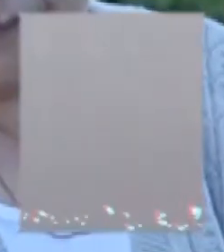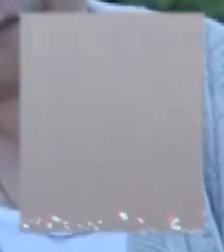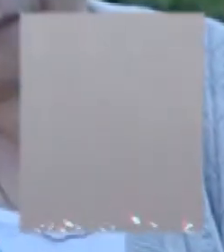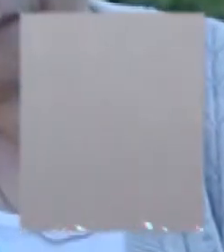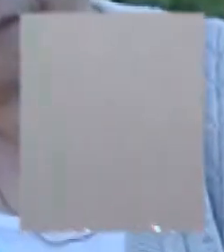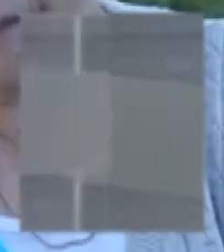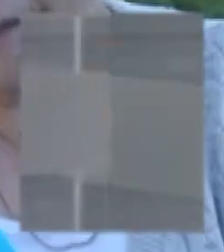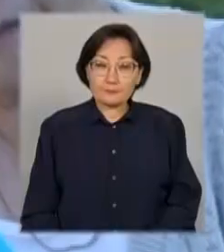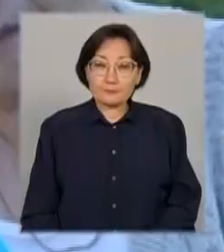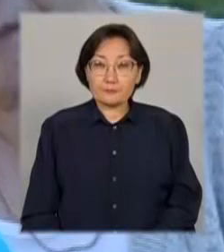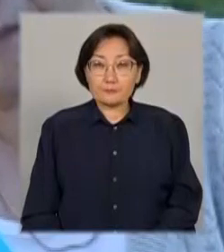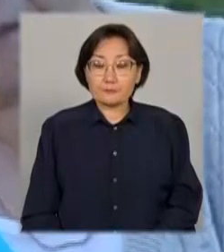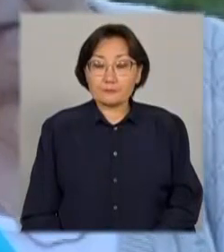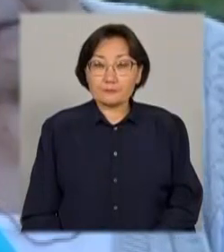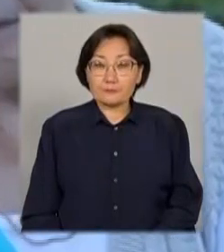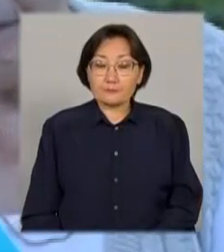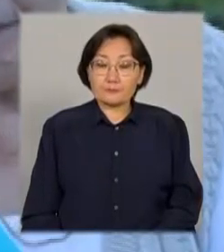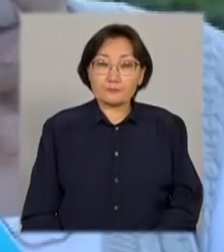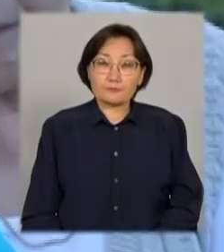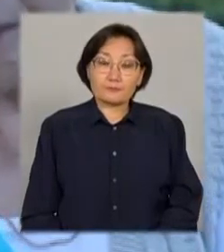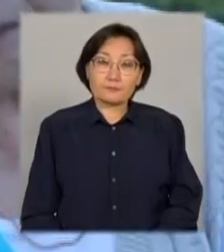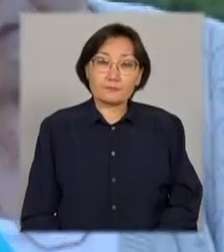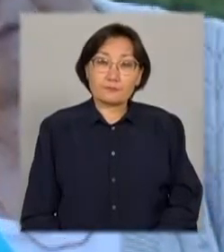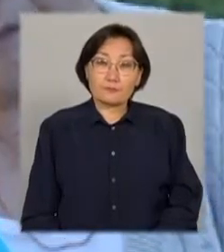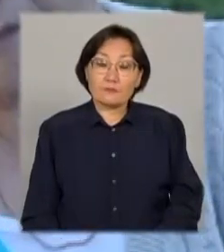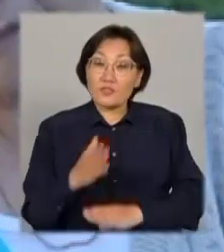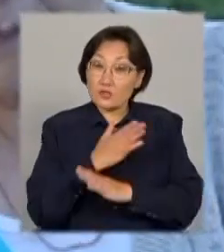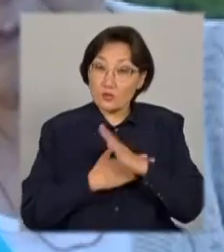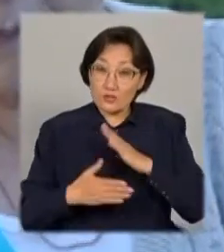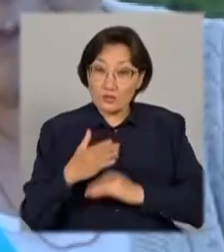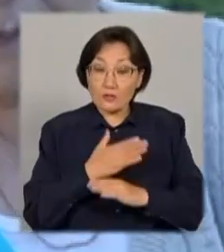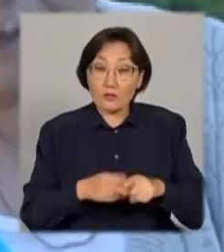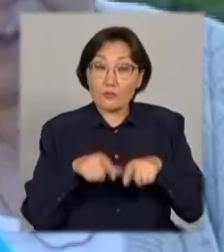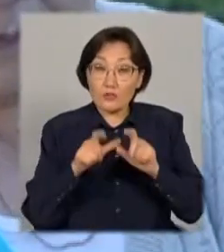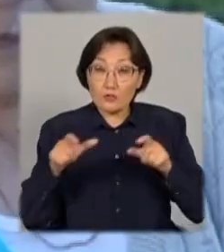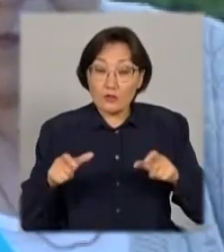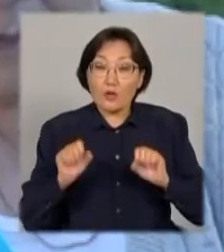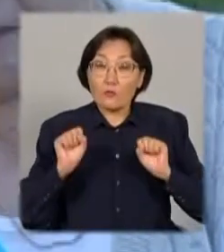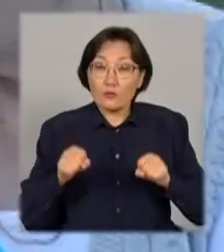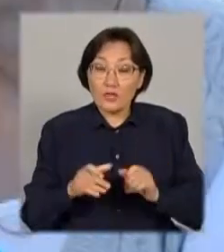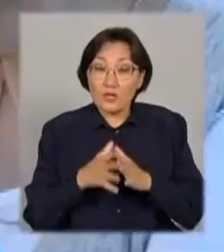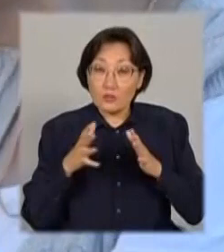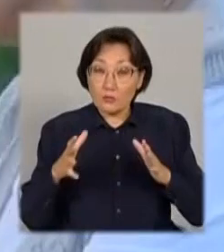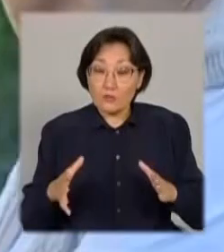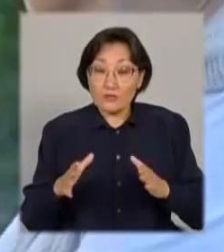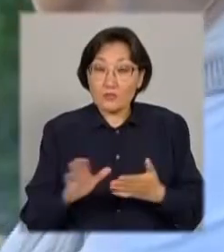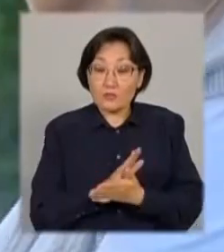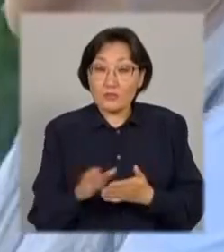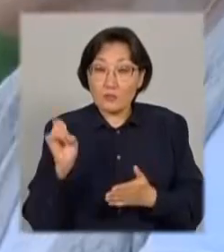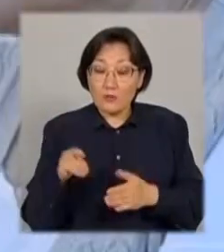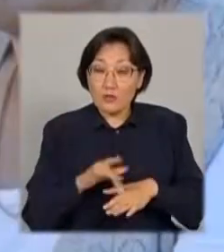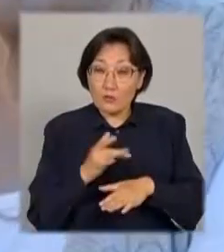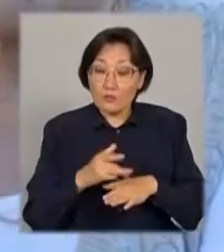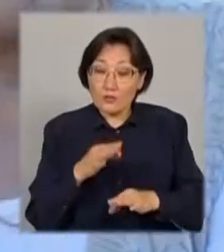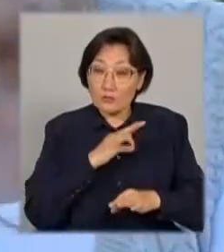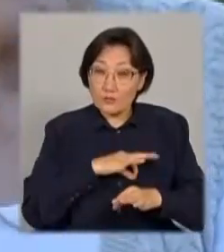керек 45 квадрат. Одан артық сендерге бермейміз деді. Сол 45-ті таптық. Деп, задатын